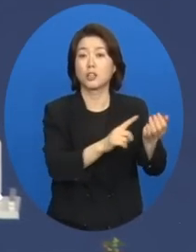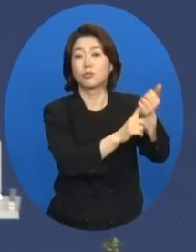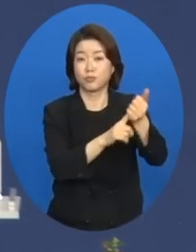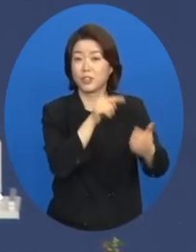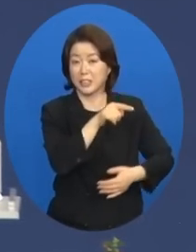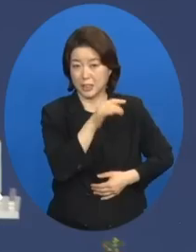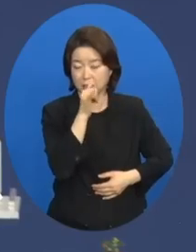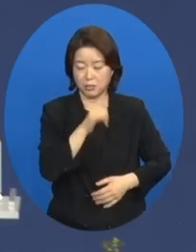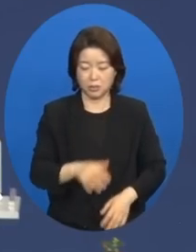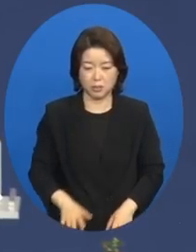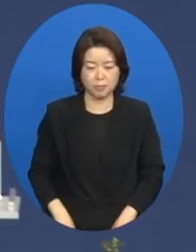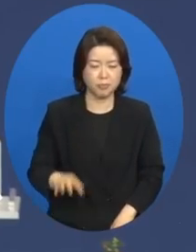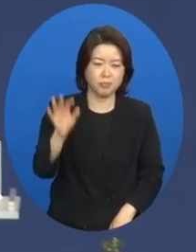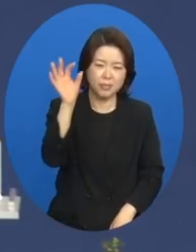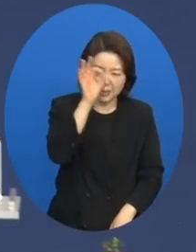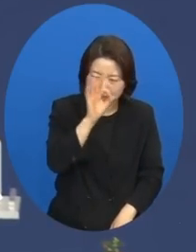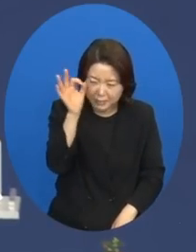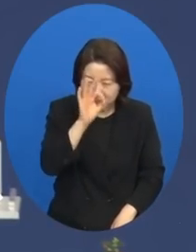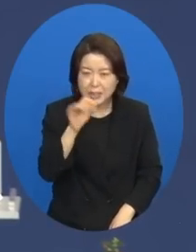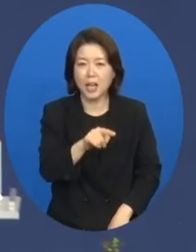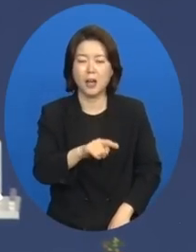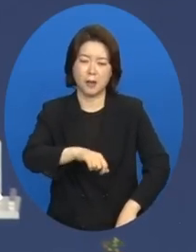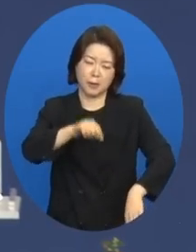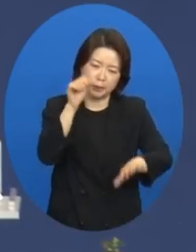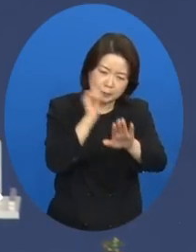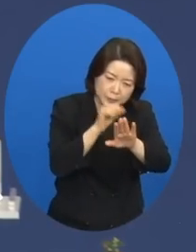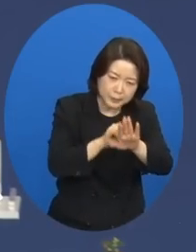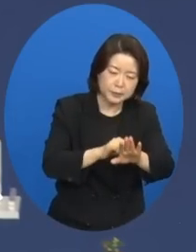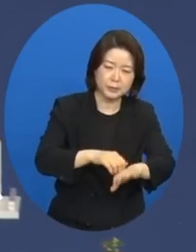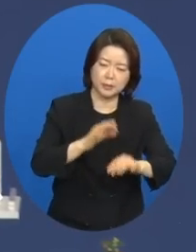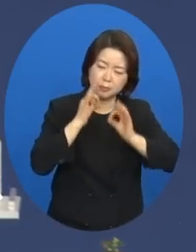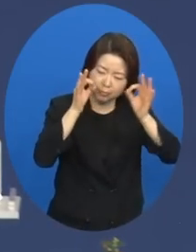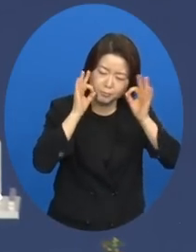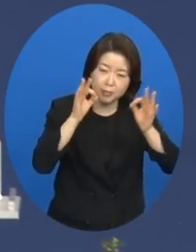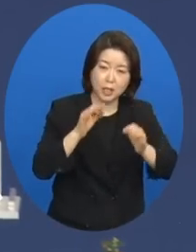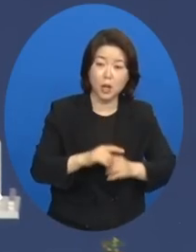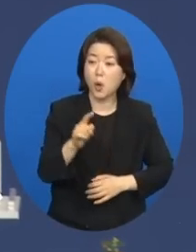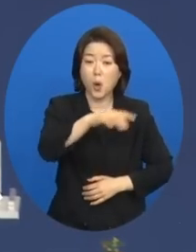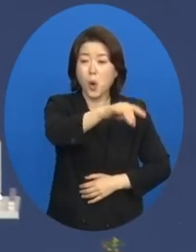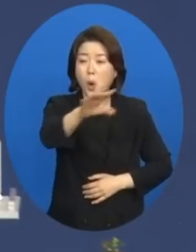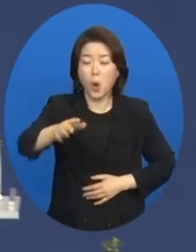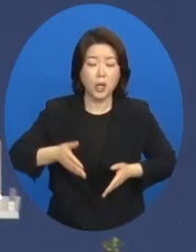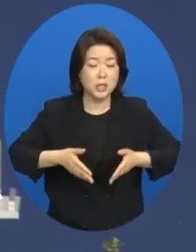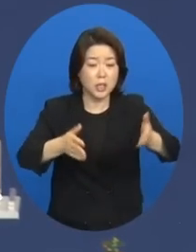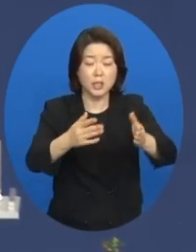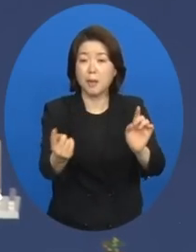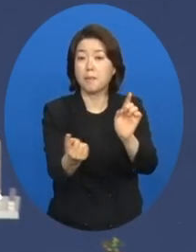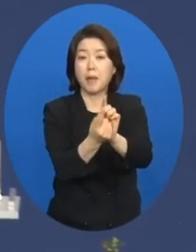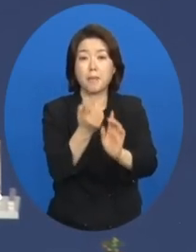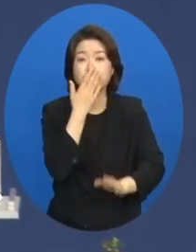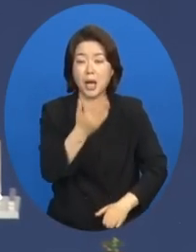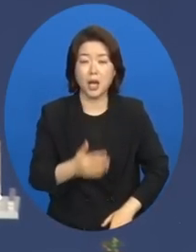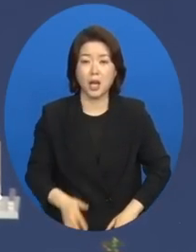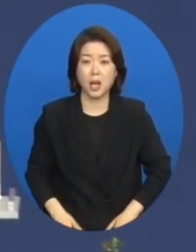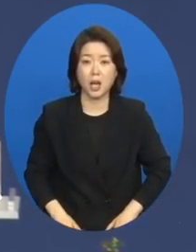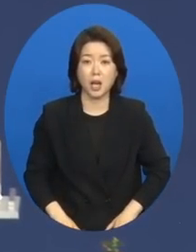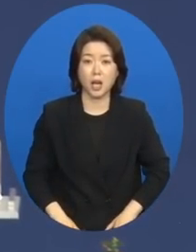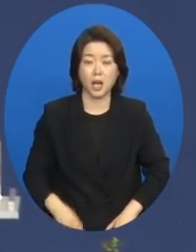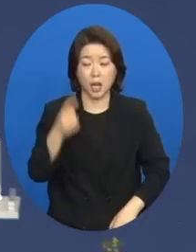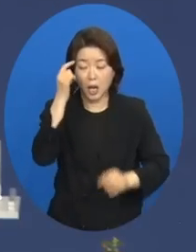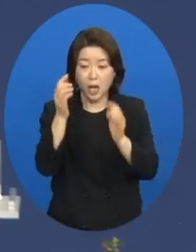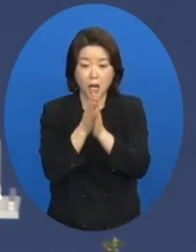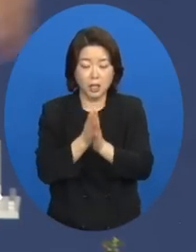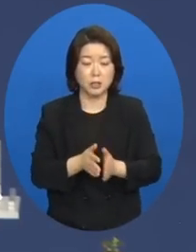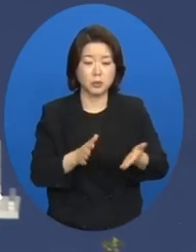이런 인생들 찾고 두드리고 구해도 어디 가서 이 길을 만날 수 있을지. 그러니까 스스로